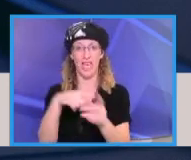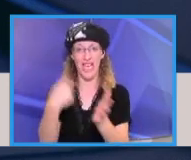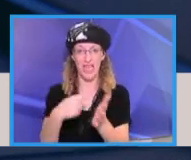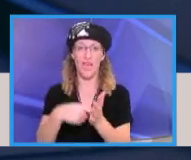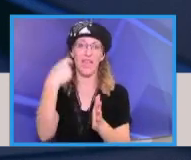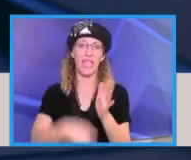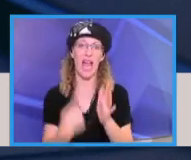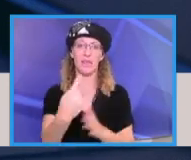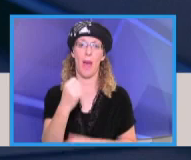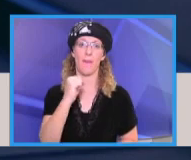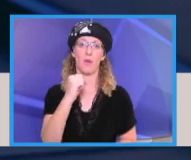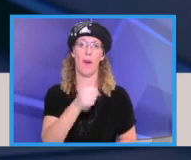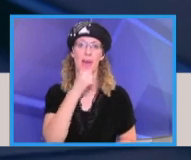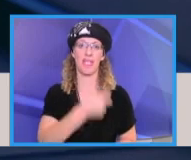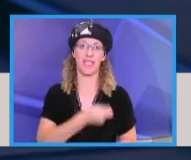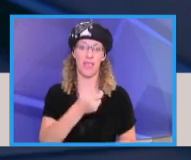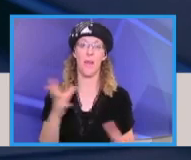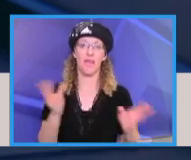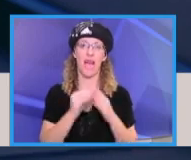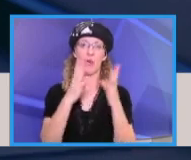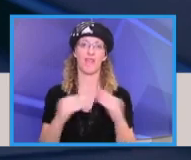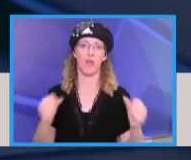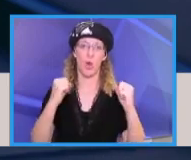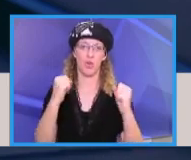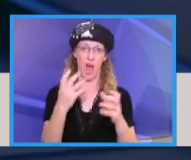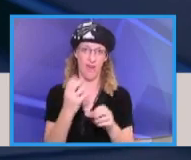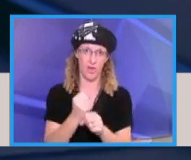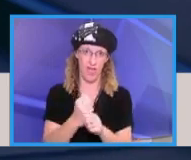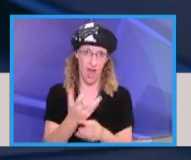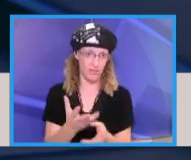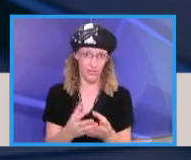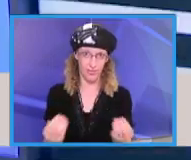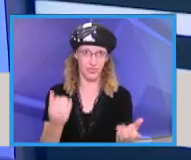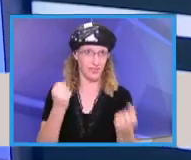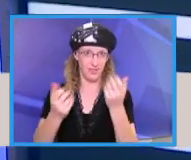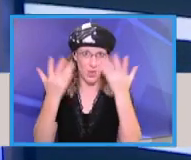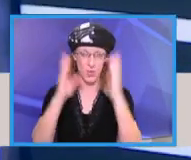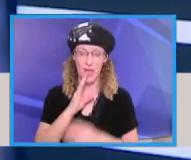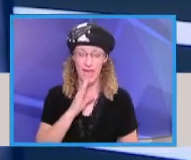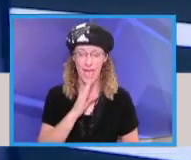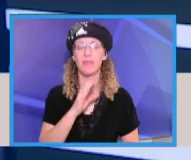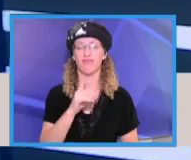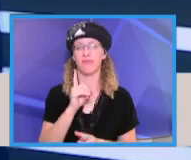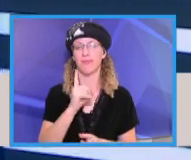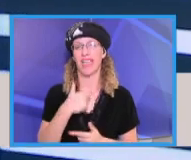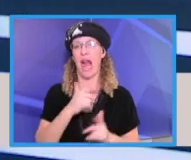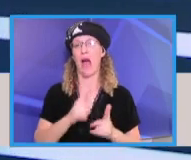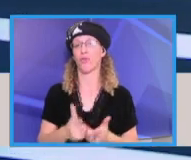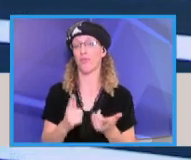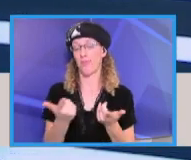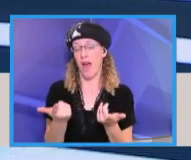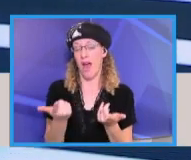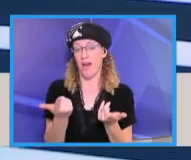לעצמך ביטוח פנסיה, יחד עם אובדן כושר עבודה, וככה נלחמנו גם בתופעה הזאת שהרבה עצמאים לא היה להם